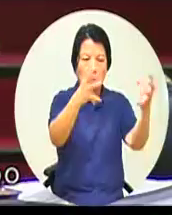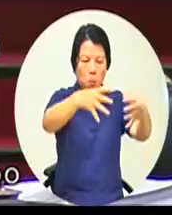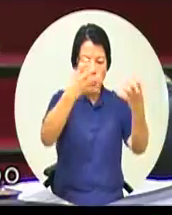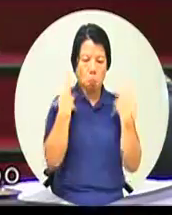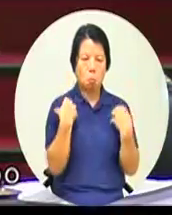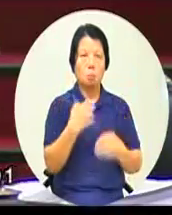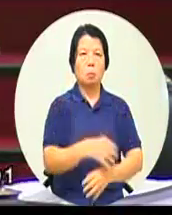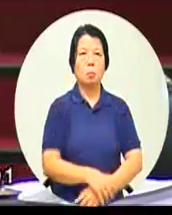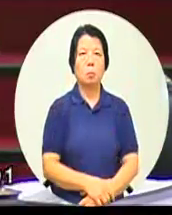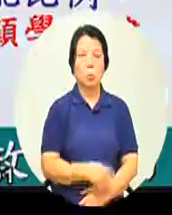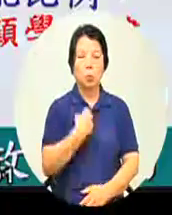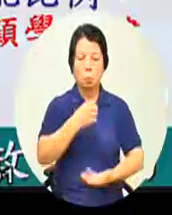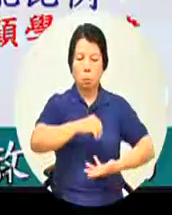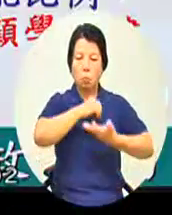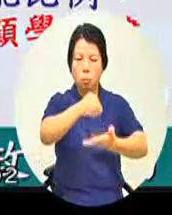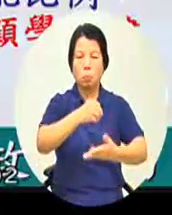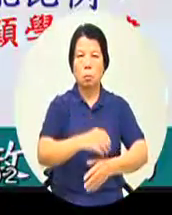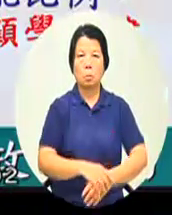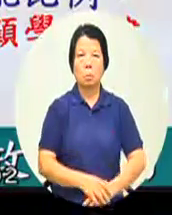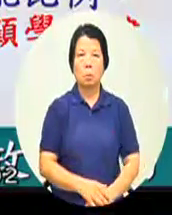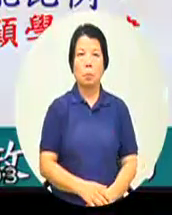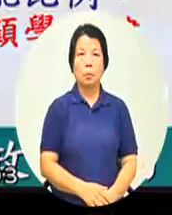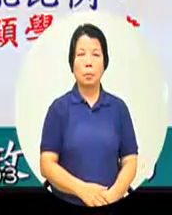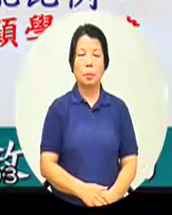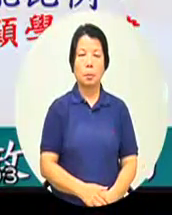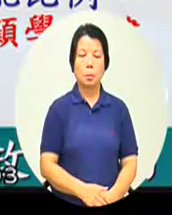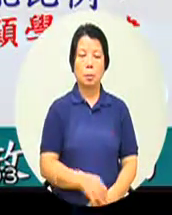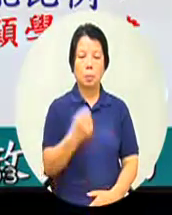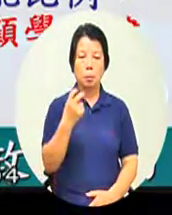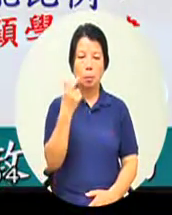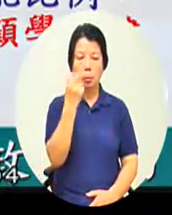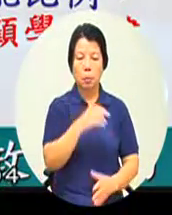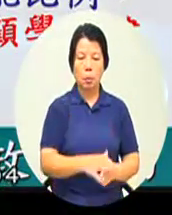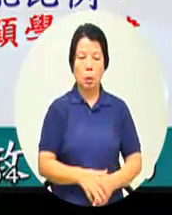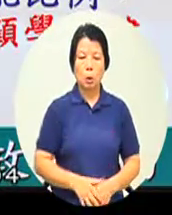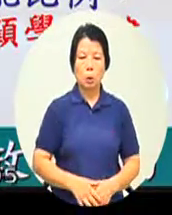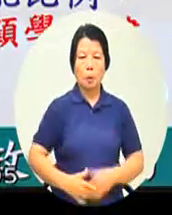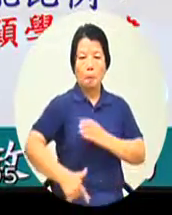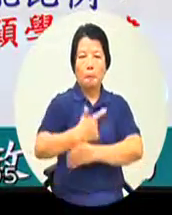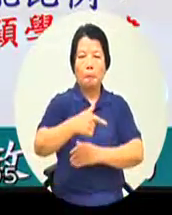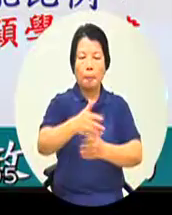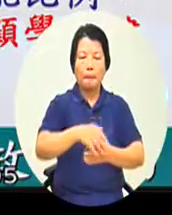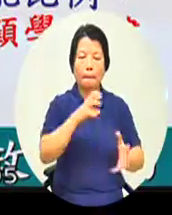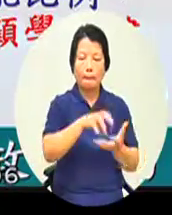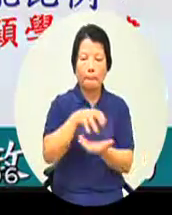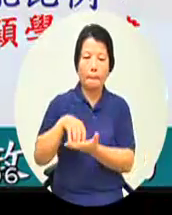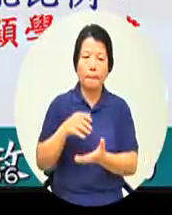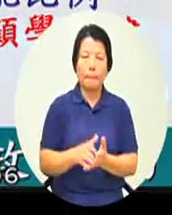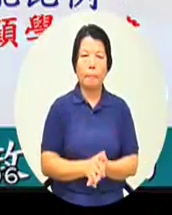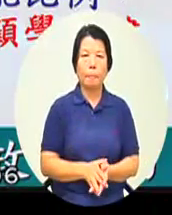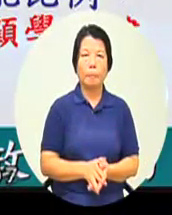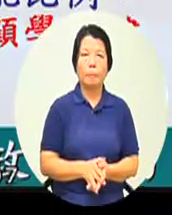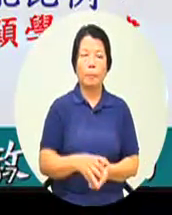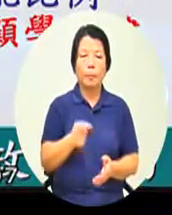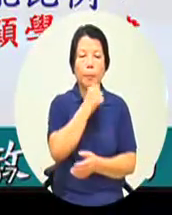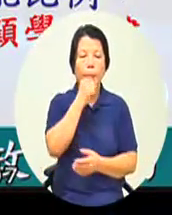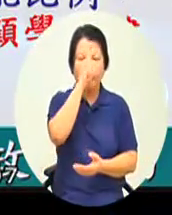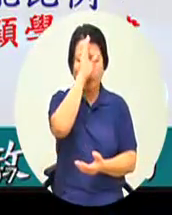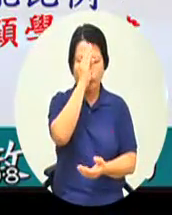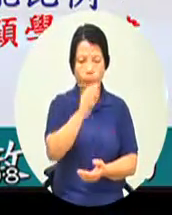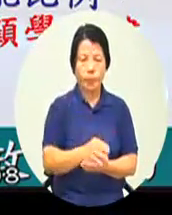所以我建议，监事办理营养午餐啊， 小看比一个，比一